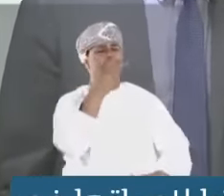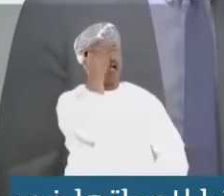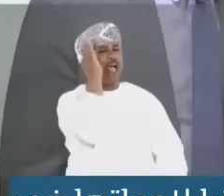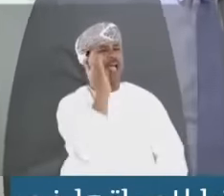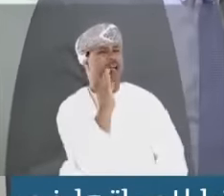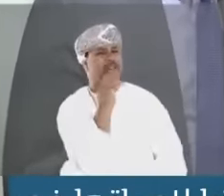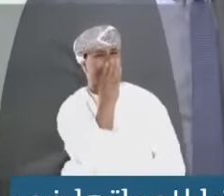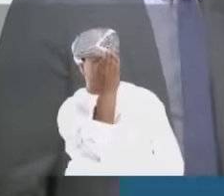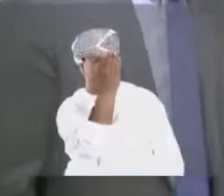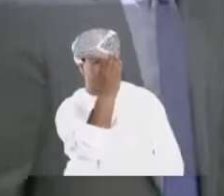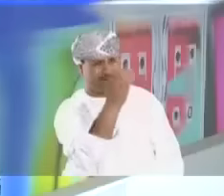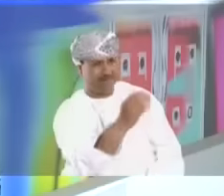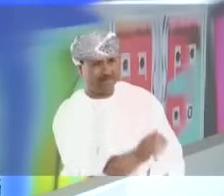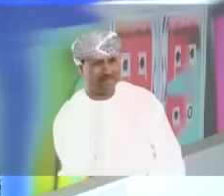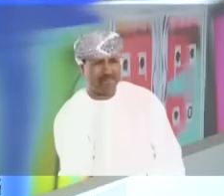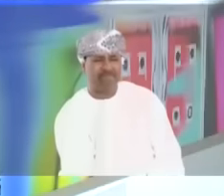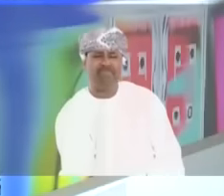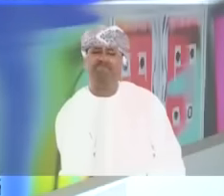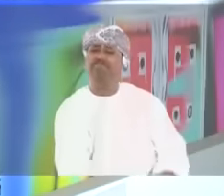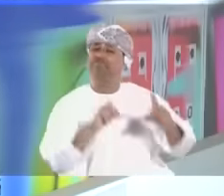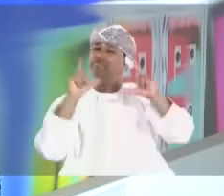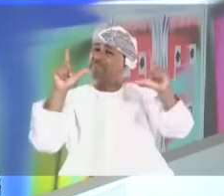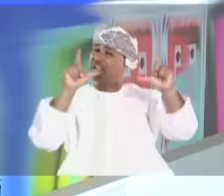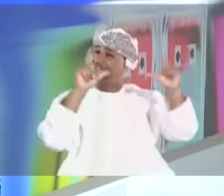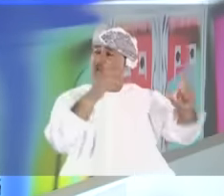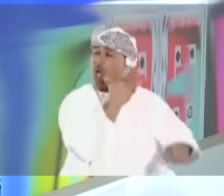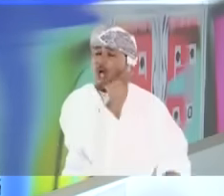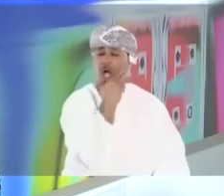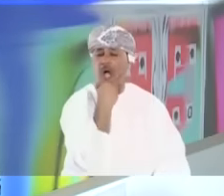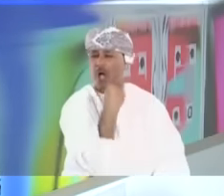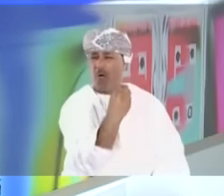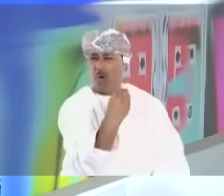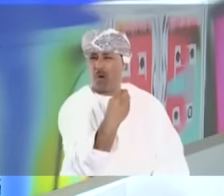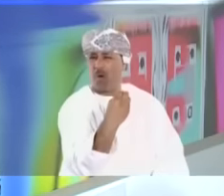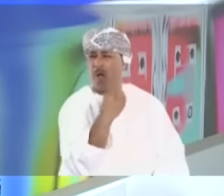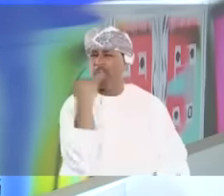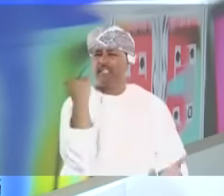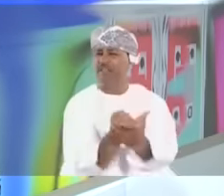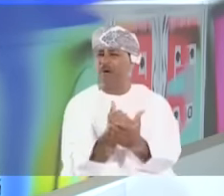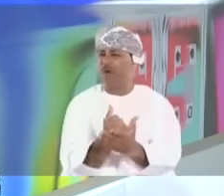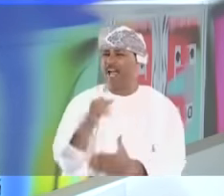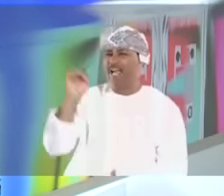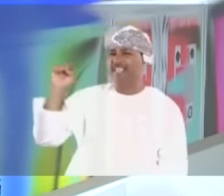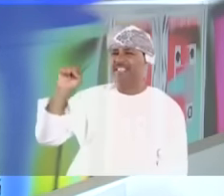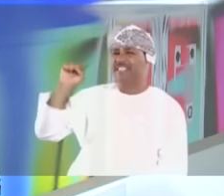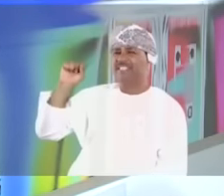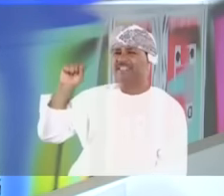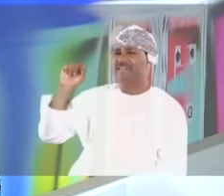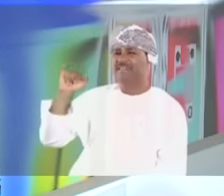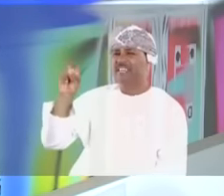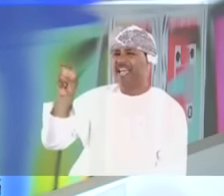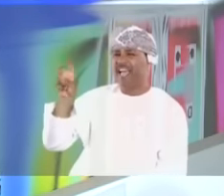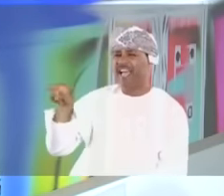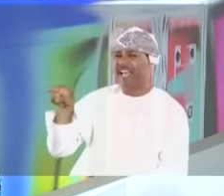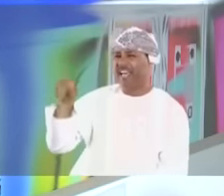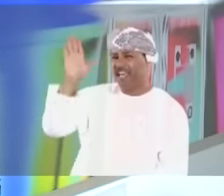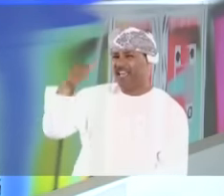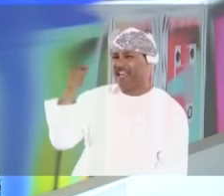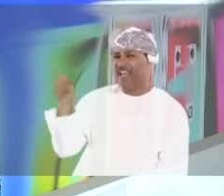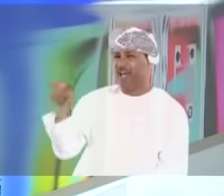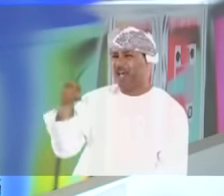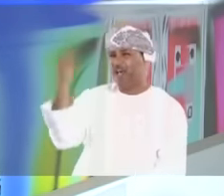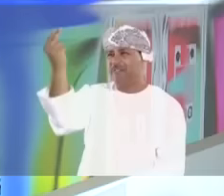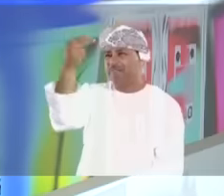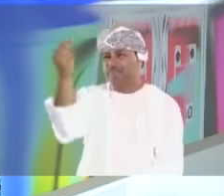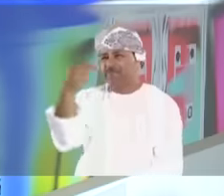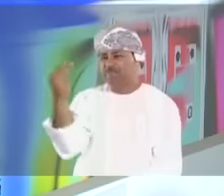فأبدعت. لوحات فنية إذن رسمتها صفية، فخاطبت